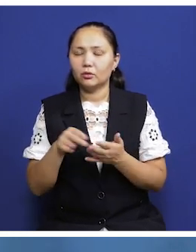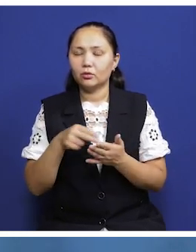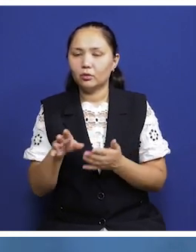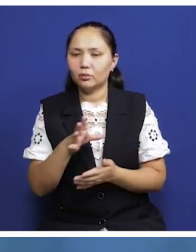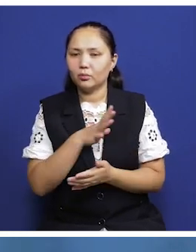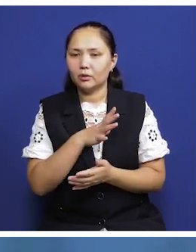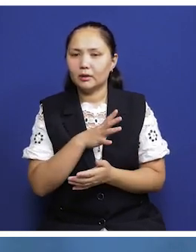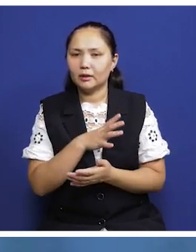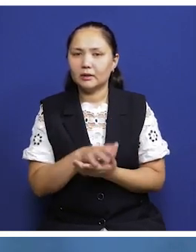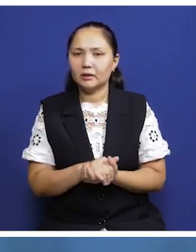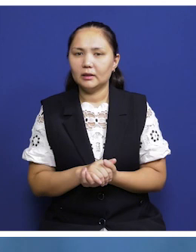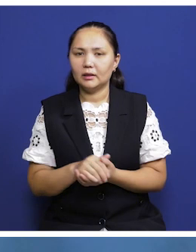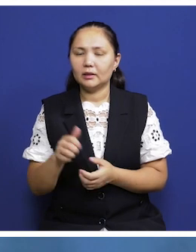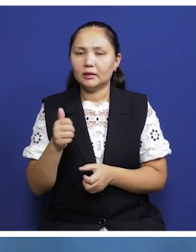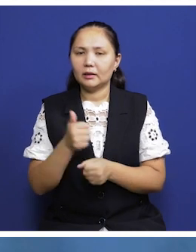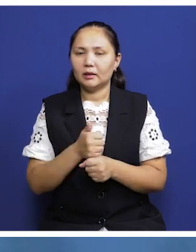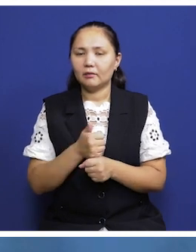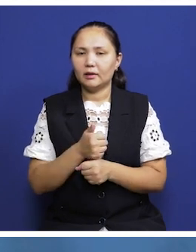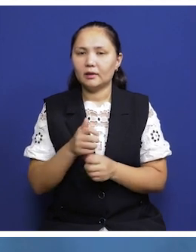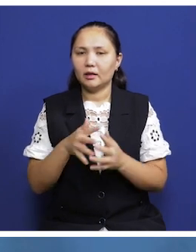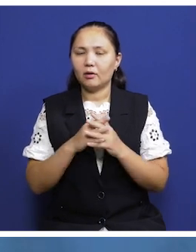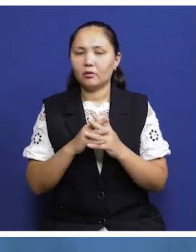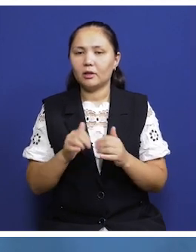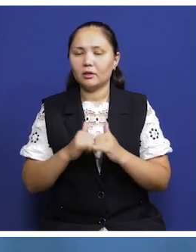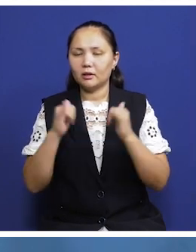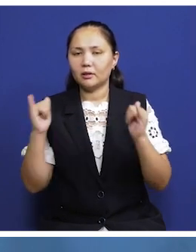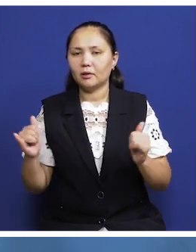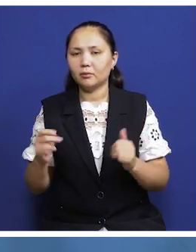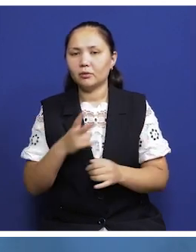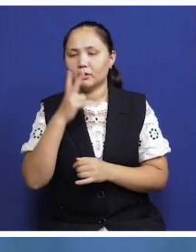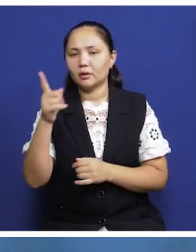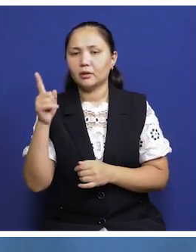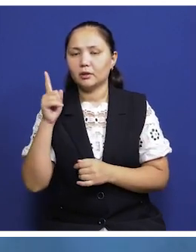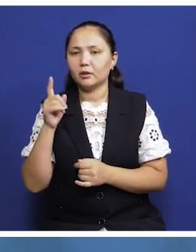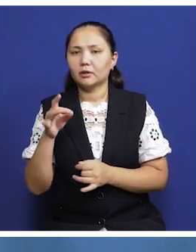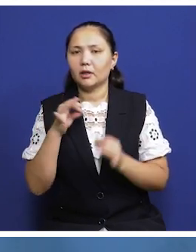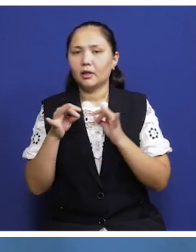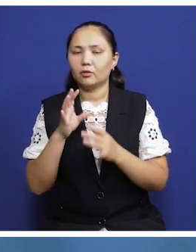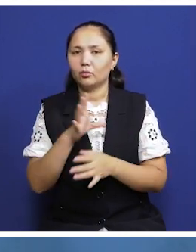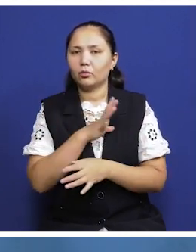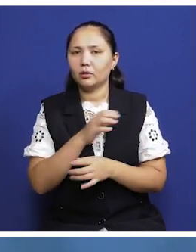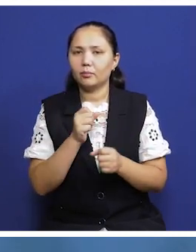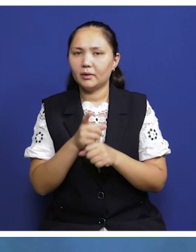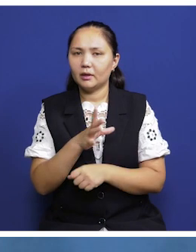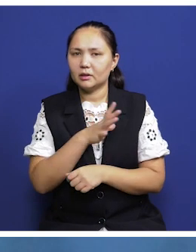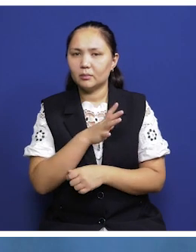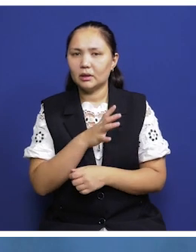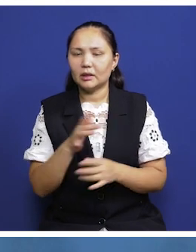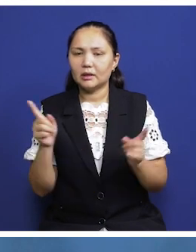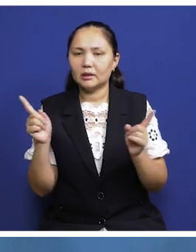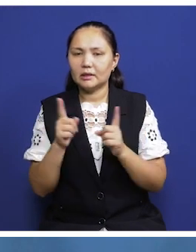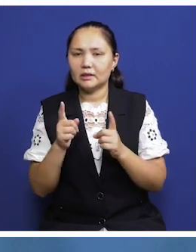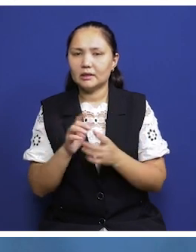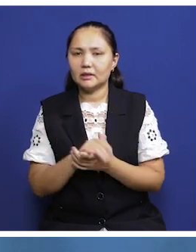отырамыз. Президентіміз ауылдарды дамыту ерекше назар аударуды тапсырған болатын. Әрбір